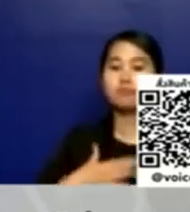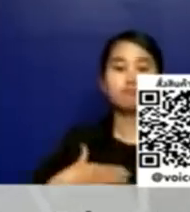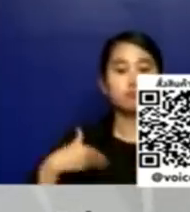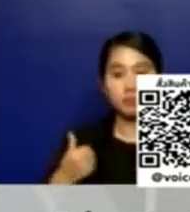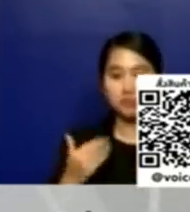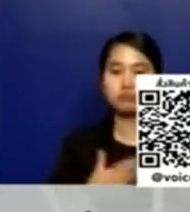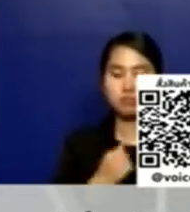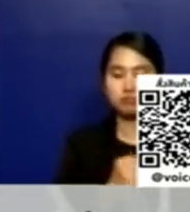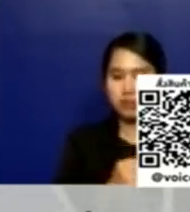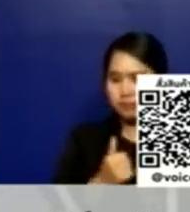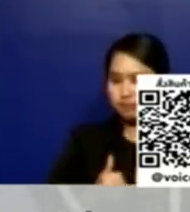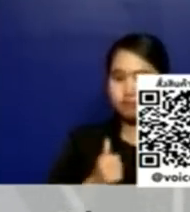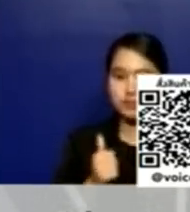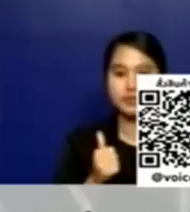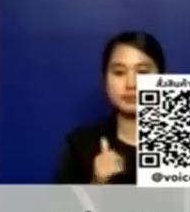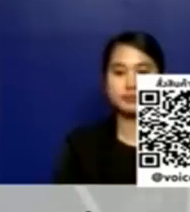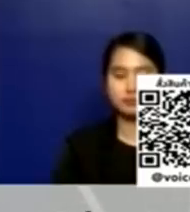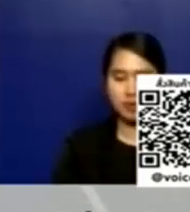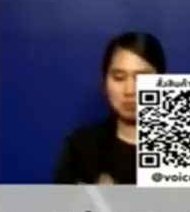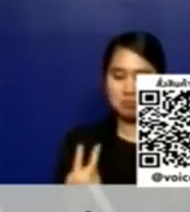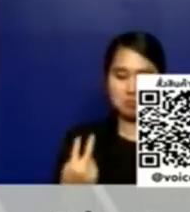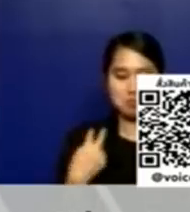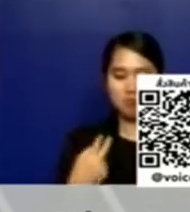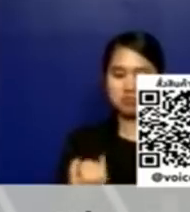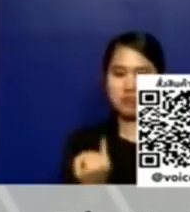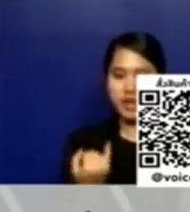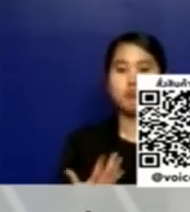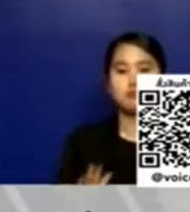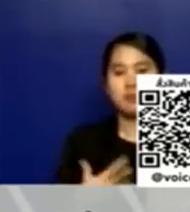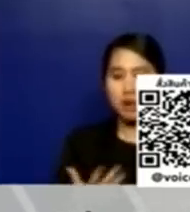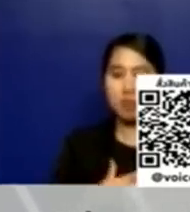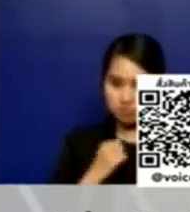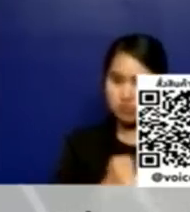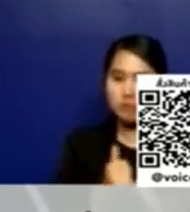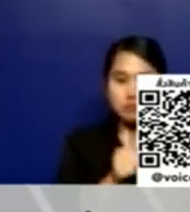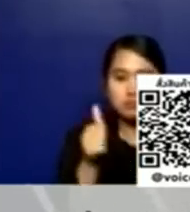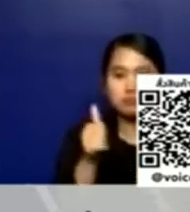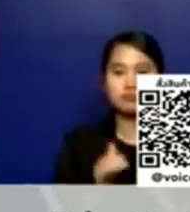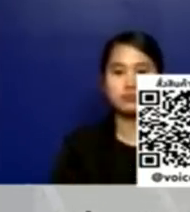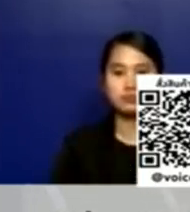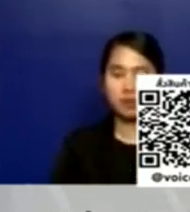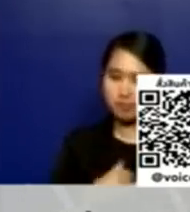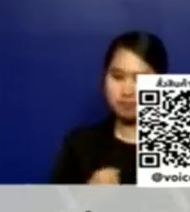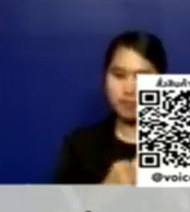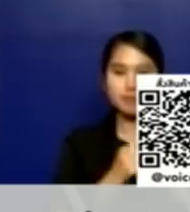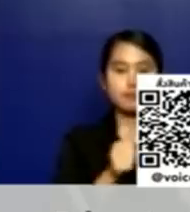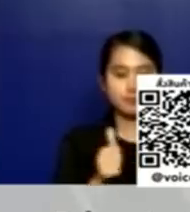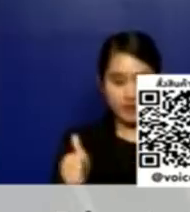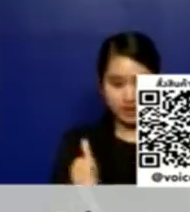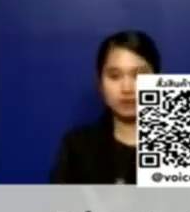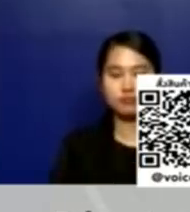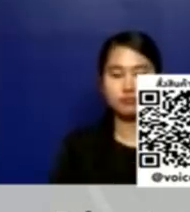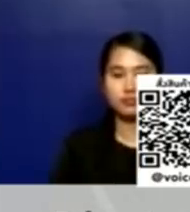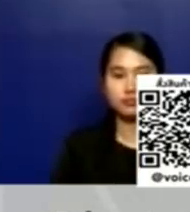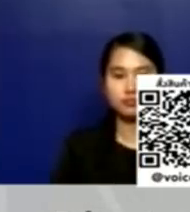ไปใหญ่เลยเพราะว่าเป็นการแก้ตัวน้ำขุ่นๆมั่วๆและสร้างความตลกขบขันให้ประชาชนที่มีความรู้ทางเศรษฐศาสตร์ยิ่งทำลายความ